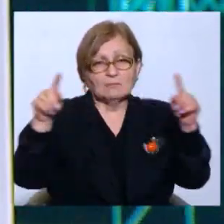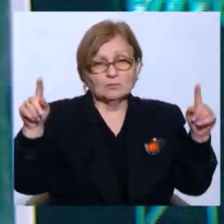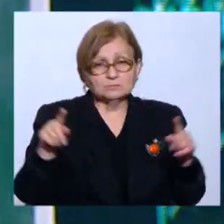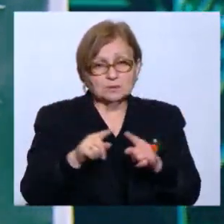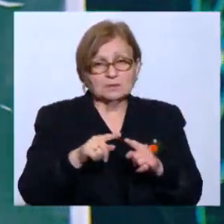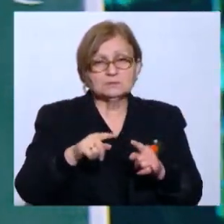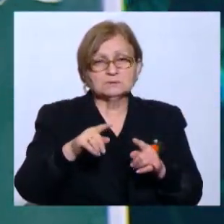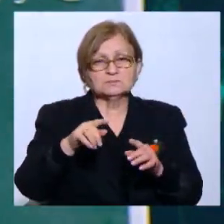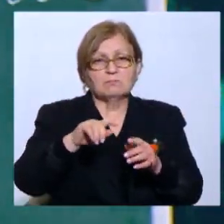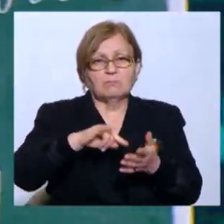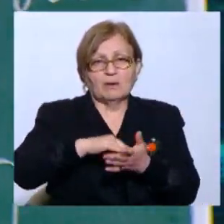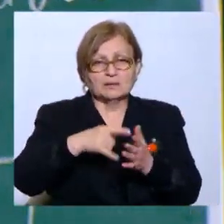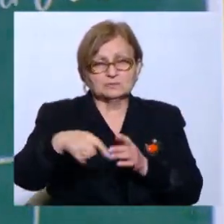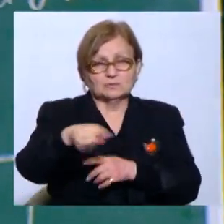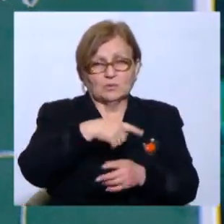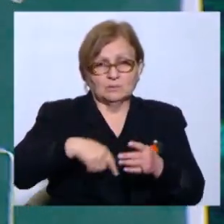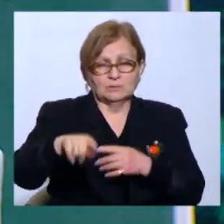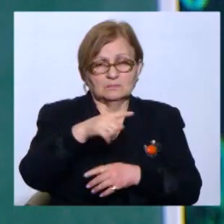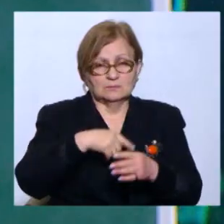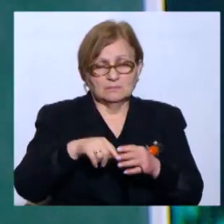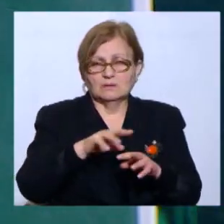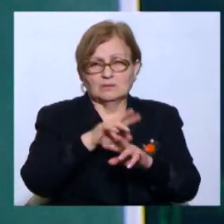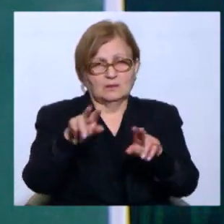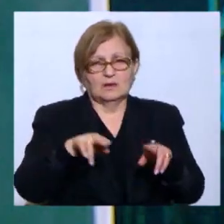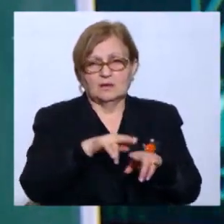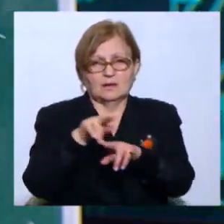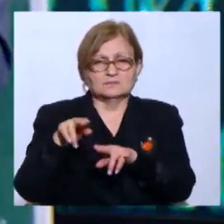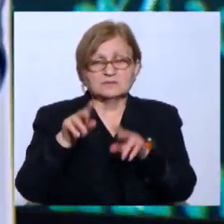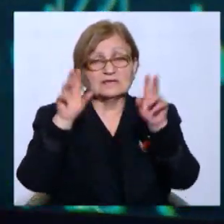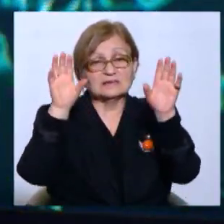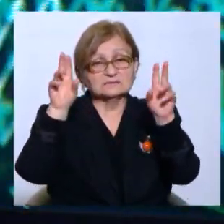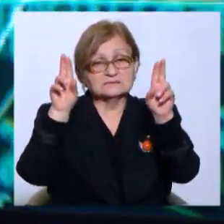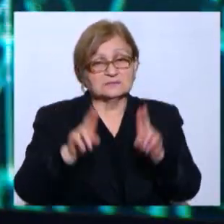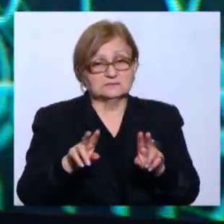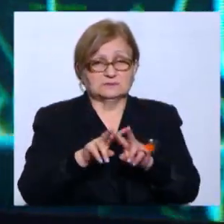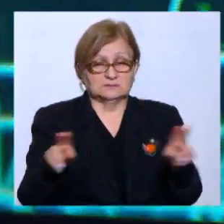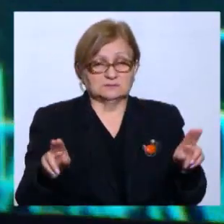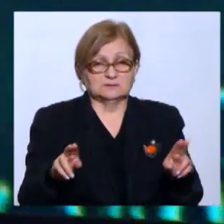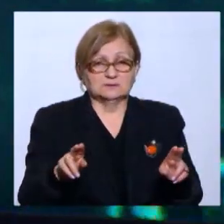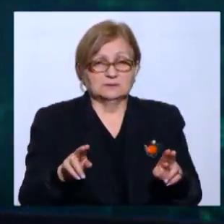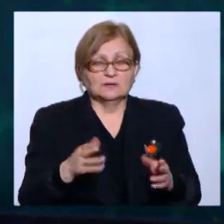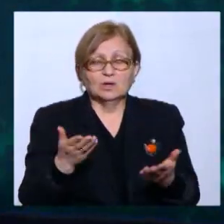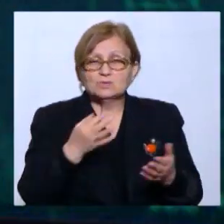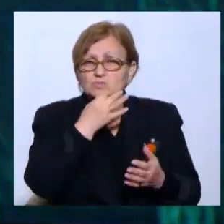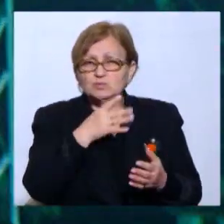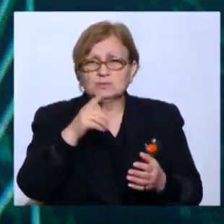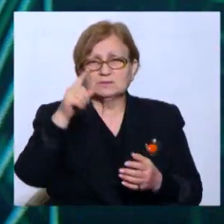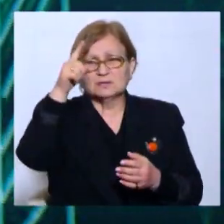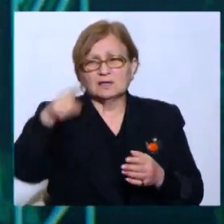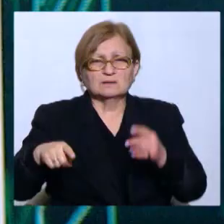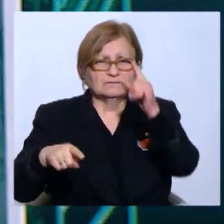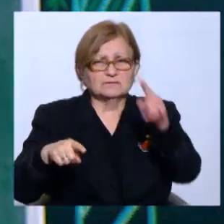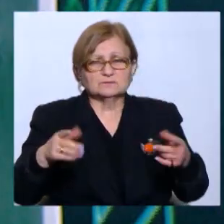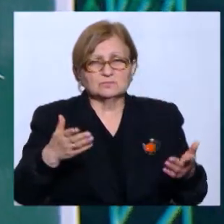გახსოვთ, გავლილი გაქვთ, არის გვერდის და მასზე დაშვებული სიმაღლის ნამრავლის ნახევარი. სულ ერთია, რომელი გვერდი აიღო, მთავარია